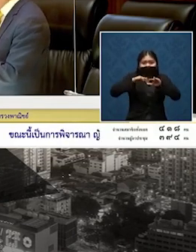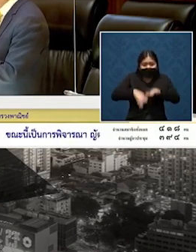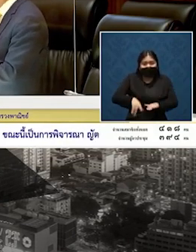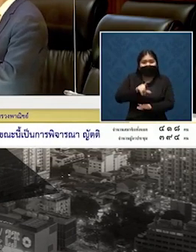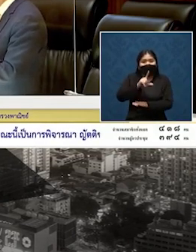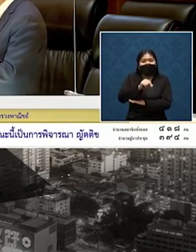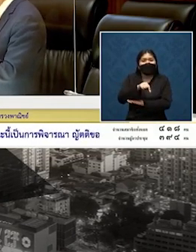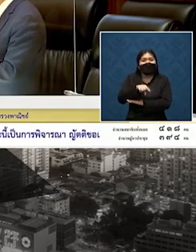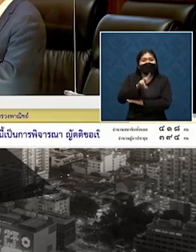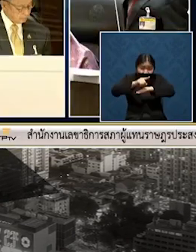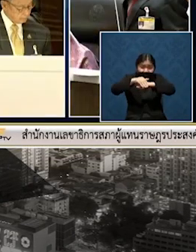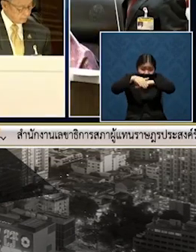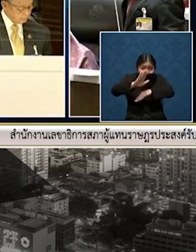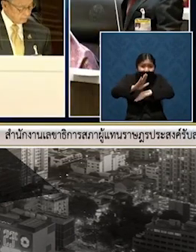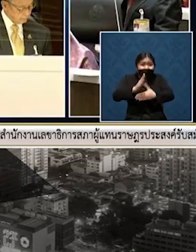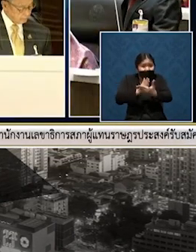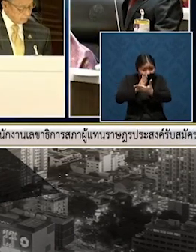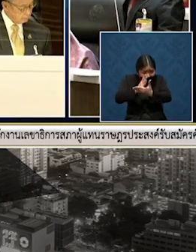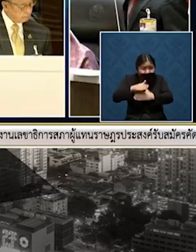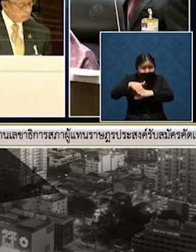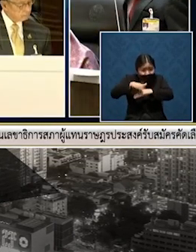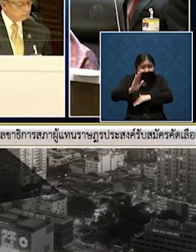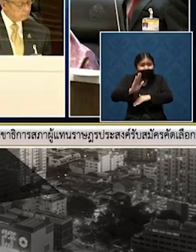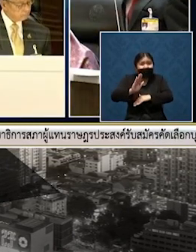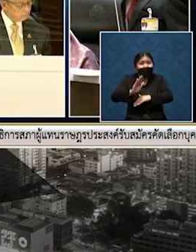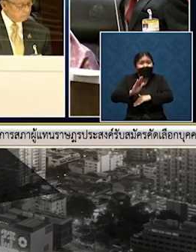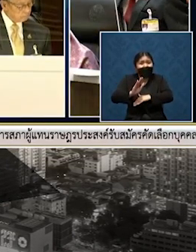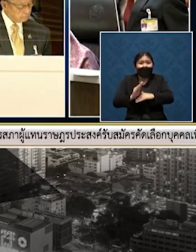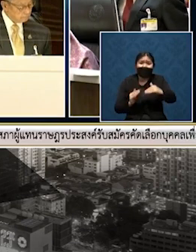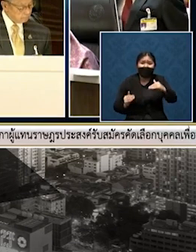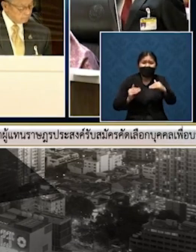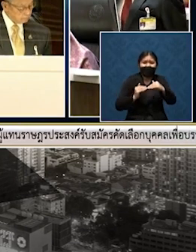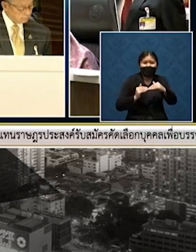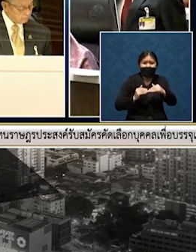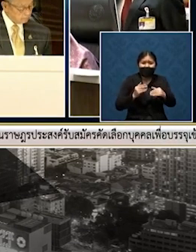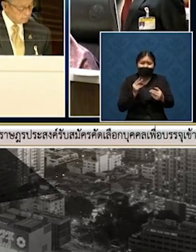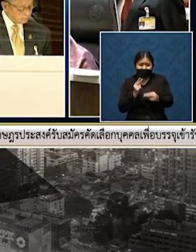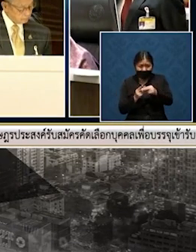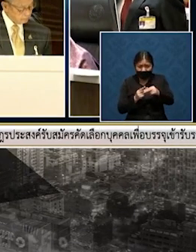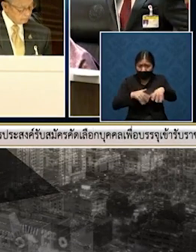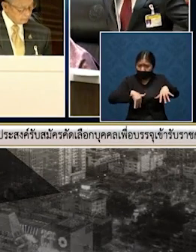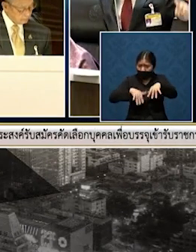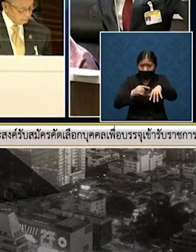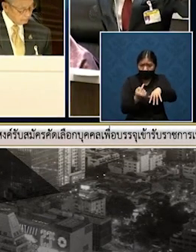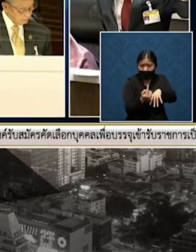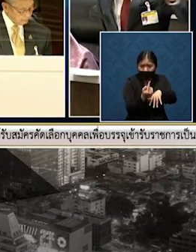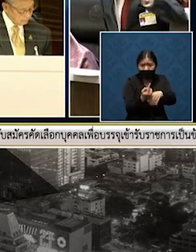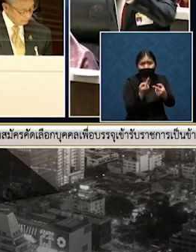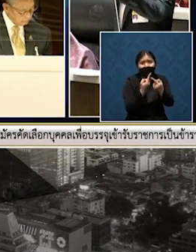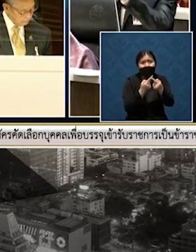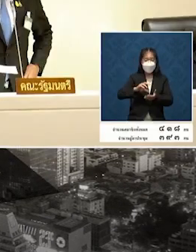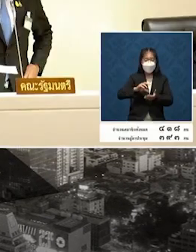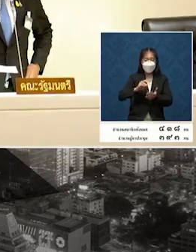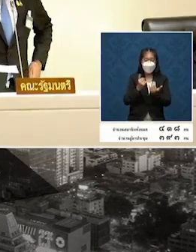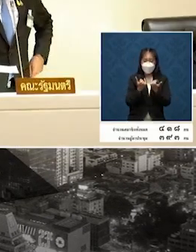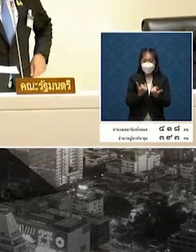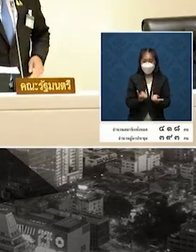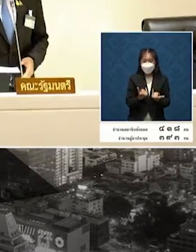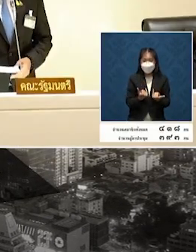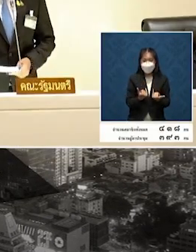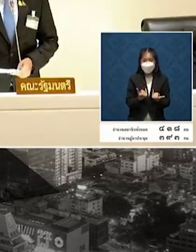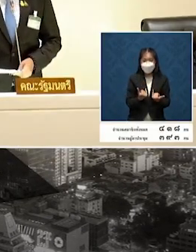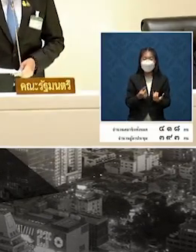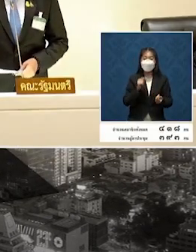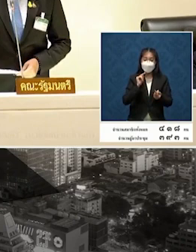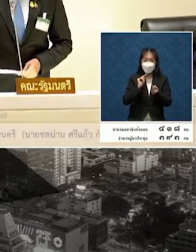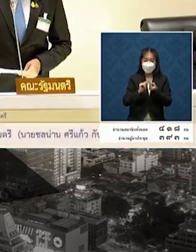ตรีนะฮะก็ได้มีการอภิปรายชี้แจงเรื่องกรณีการพูดถึงเรื่องทุจริตคอร์รัปชันยืนยันว่ายุ